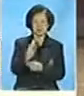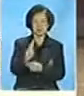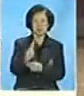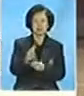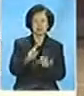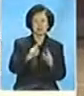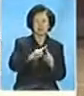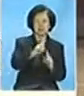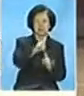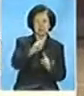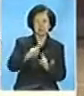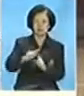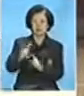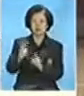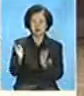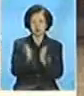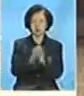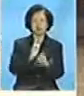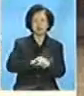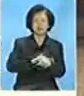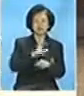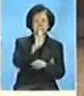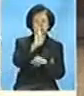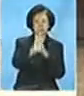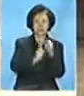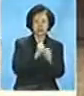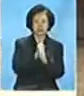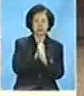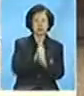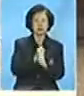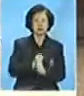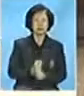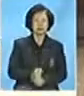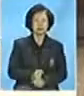ที่2รวมเวลา7ปี